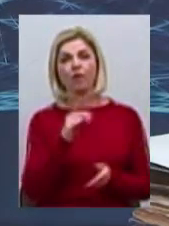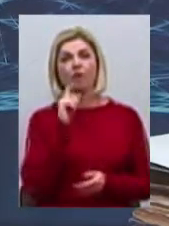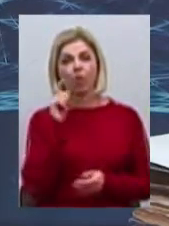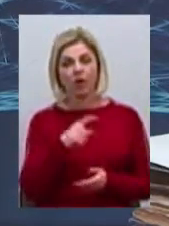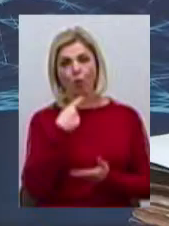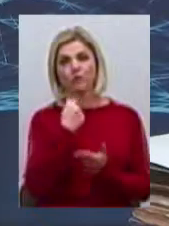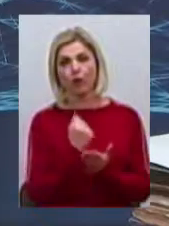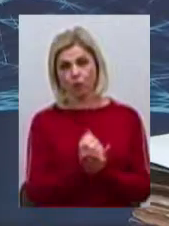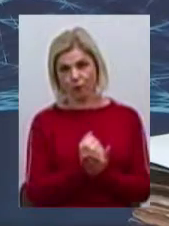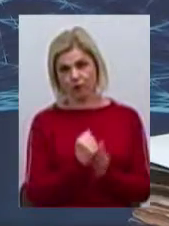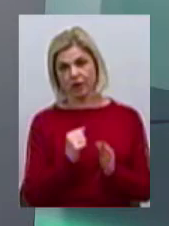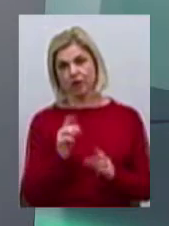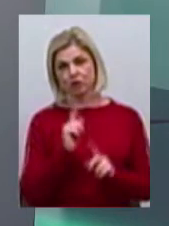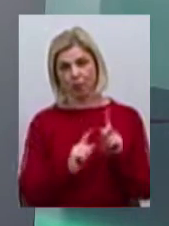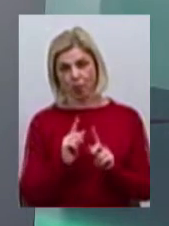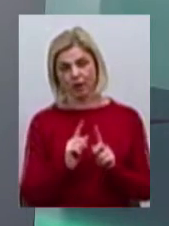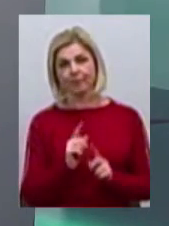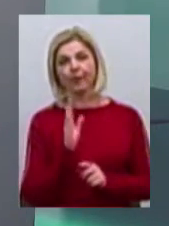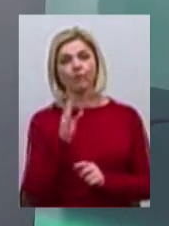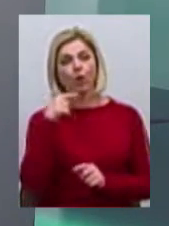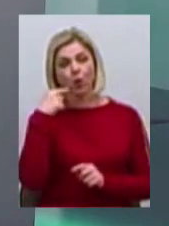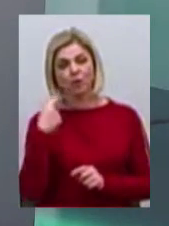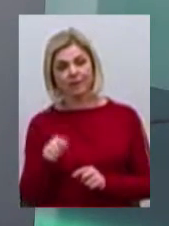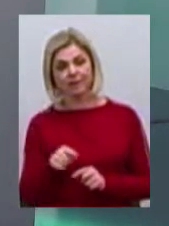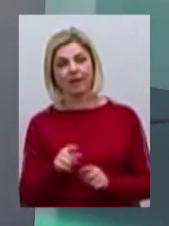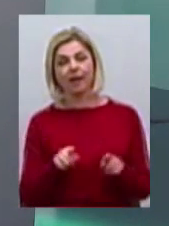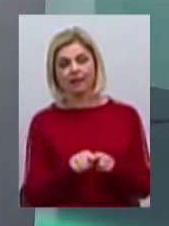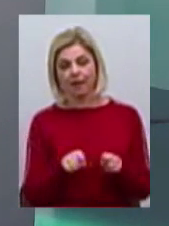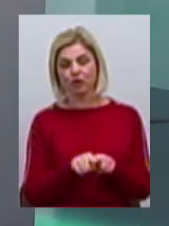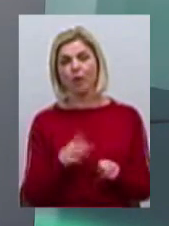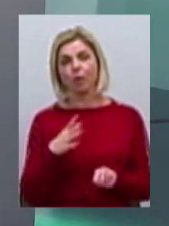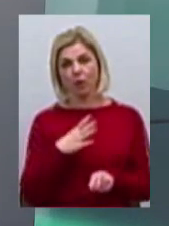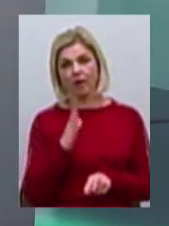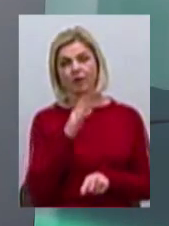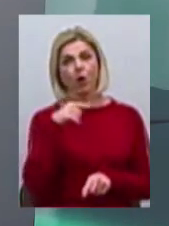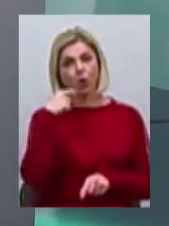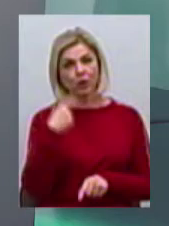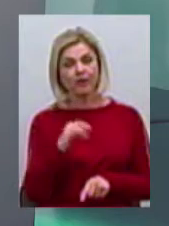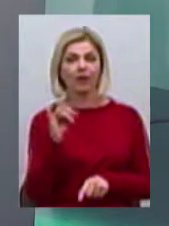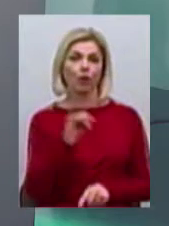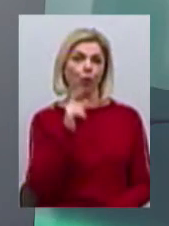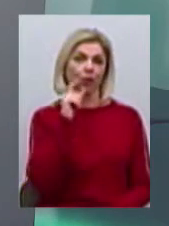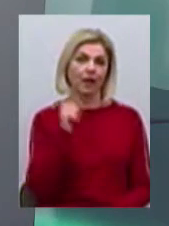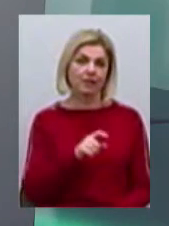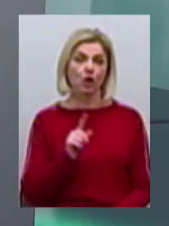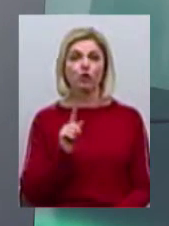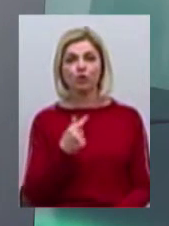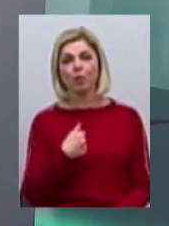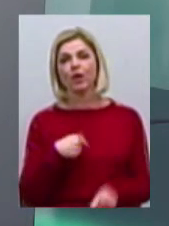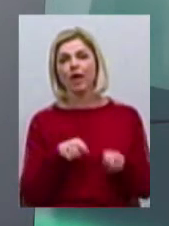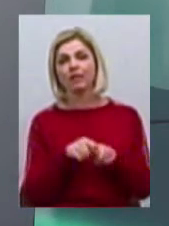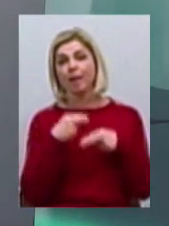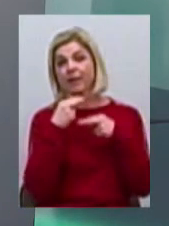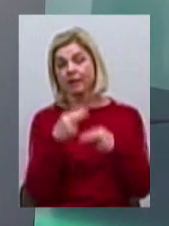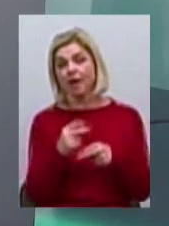збори. От, ви російські. Теж були у російські і українські. Чому я так підкреслюю?